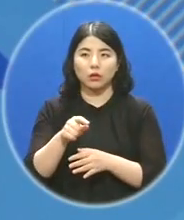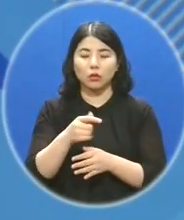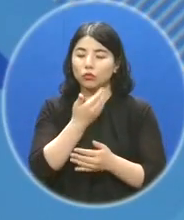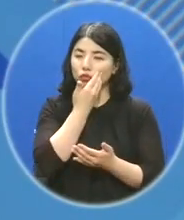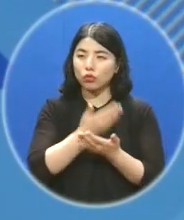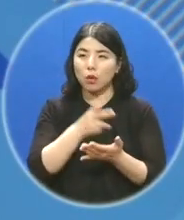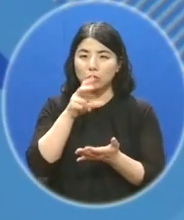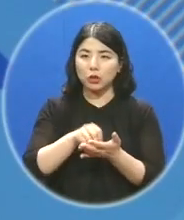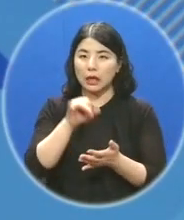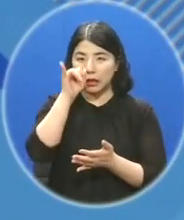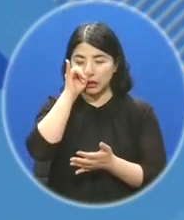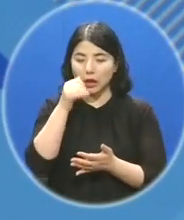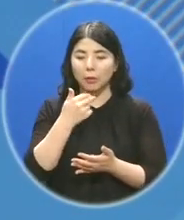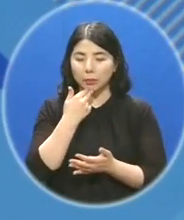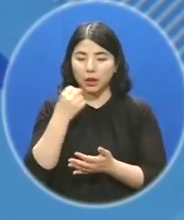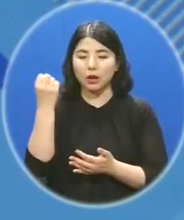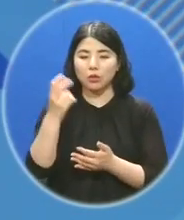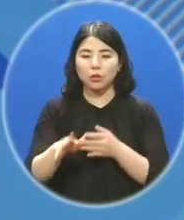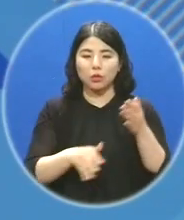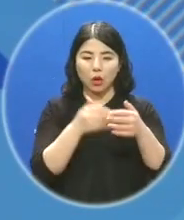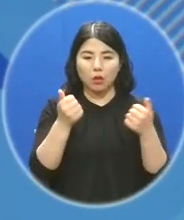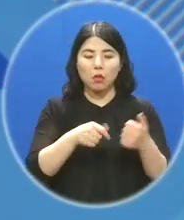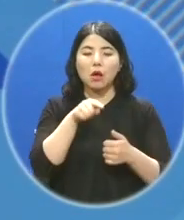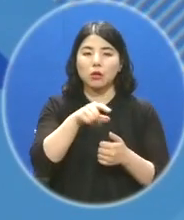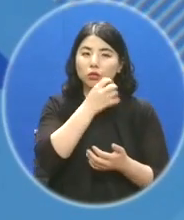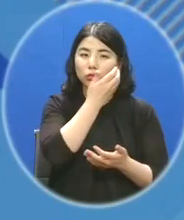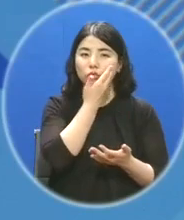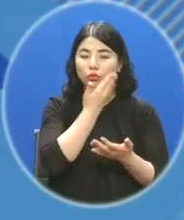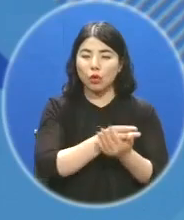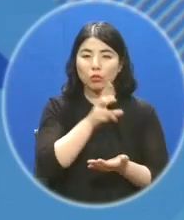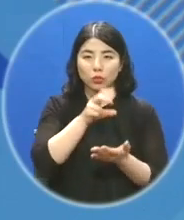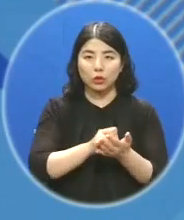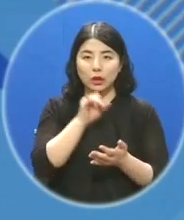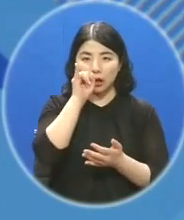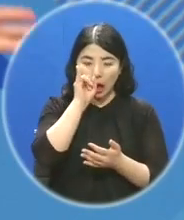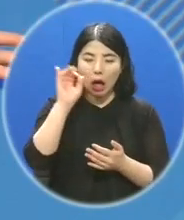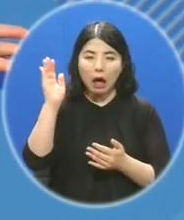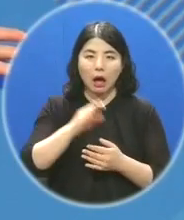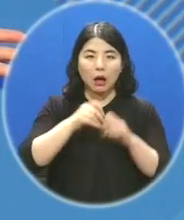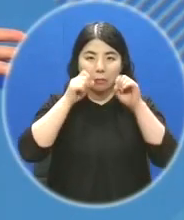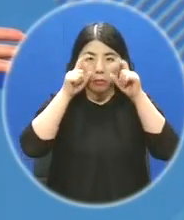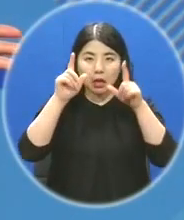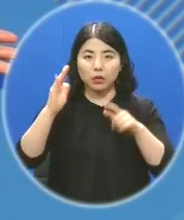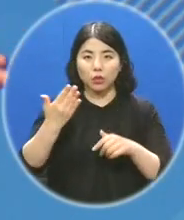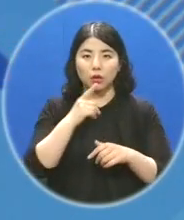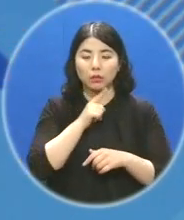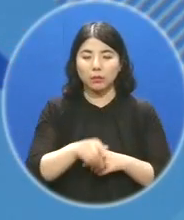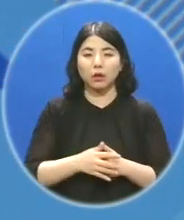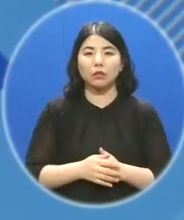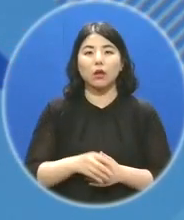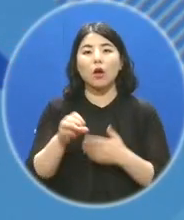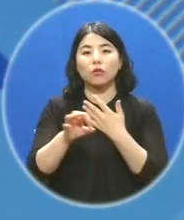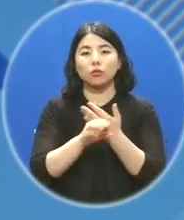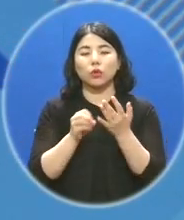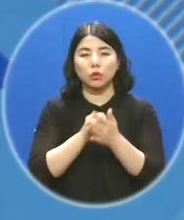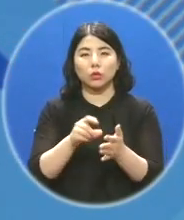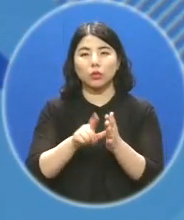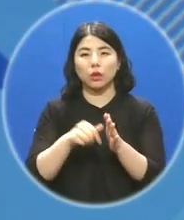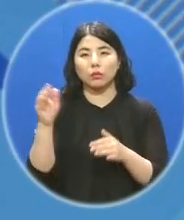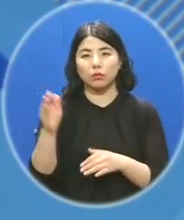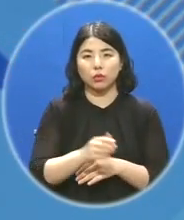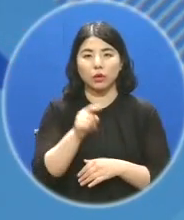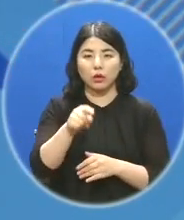네네. 쟁점 사안이 있구나 또는 도의회에 이런 중요한 쟁점 사안이 있구나 이걸 한 번 좀 알 수 있는 계기가 그렇죠. 될 수 있고 그렇죠. 그러니까 후보 등록돼서부터